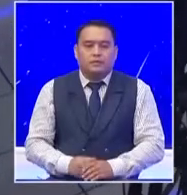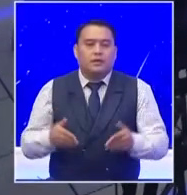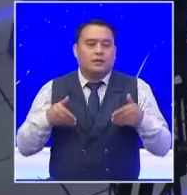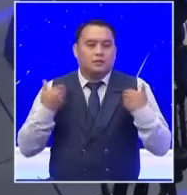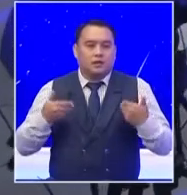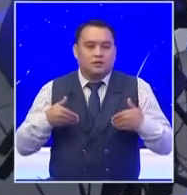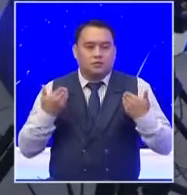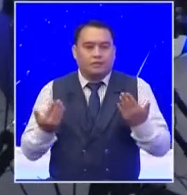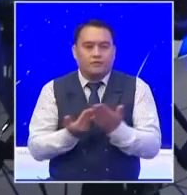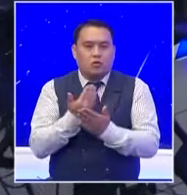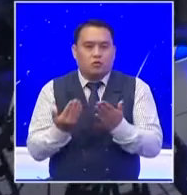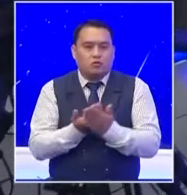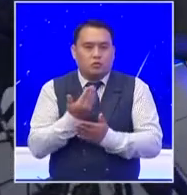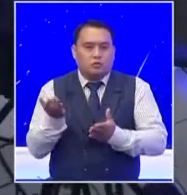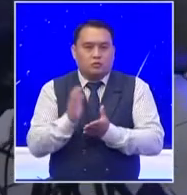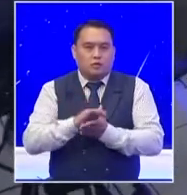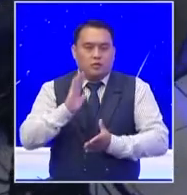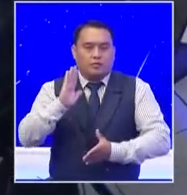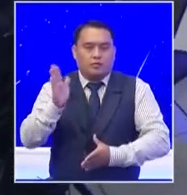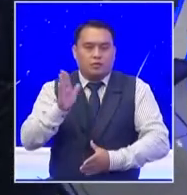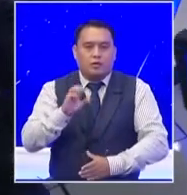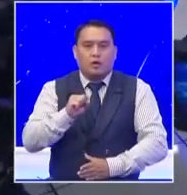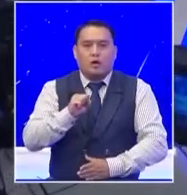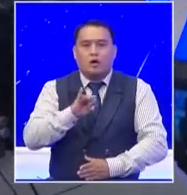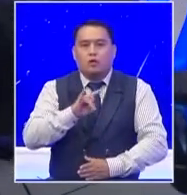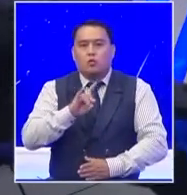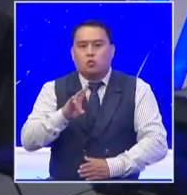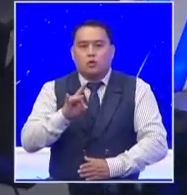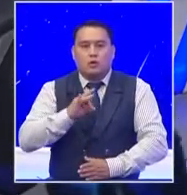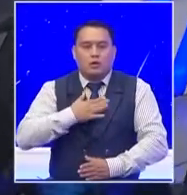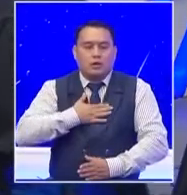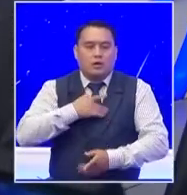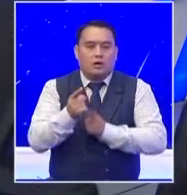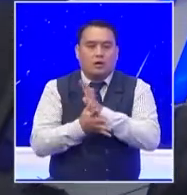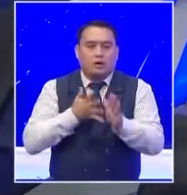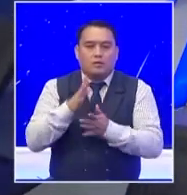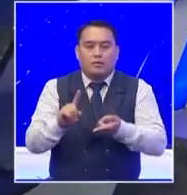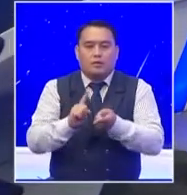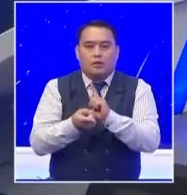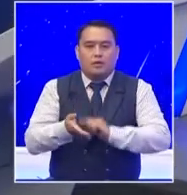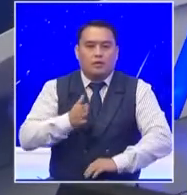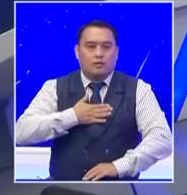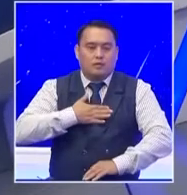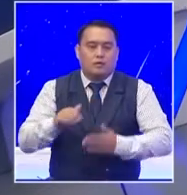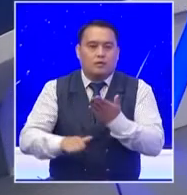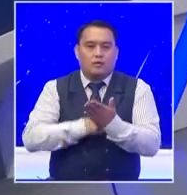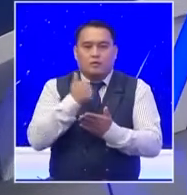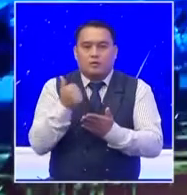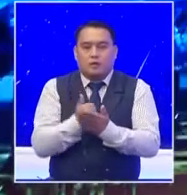Здравствуйте, в эфире телеканала ЖТСУ «Время новостей». В студии для вас работает Айнур Мейрханова. Сурдоперевод обеспечивает Марат